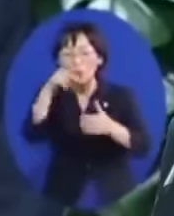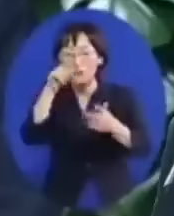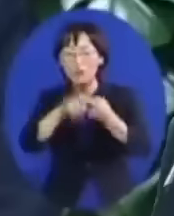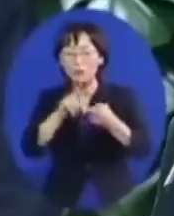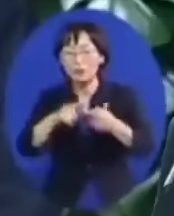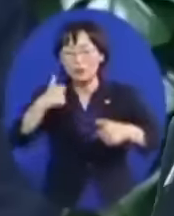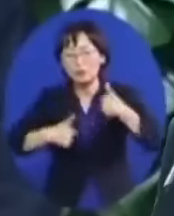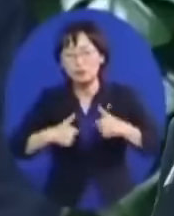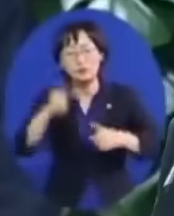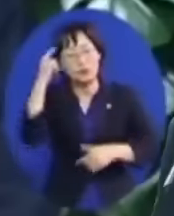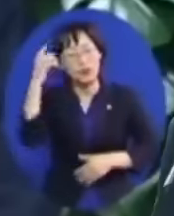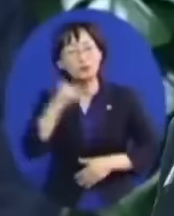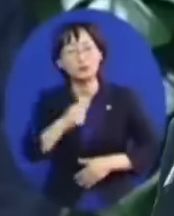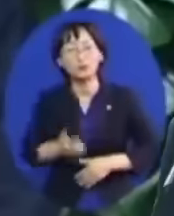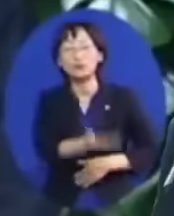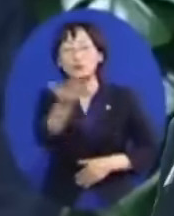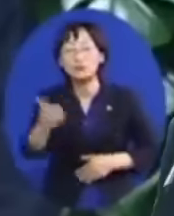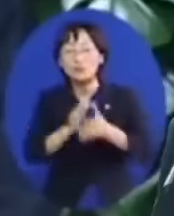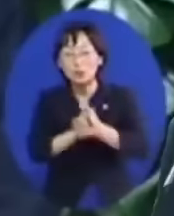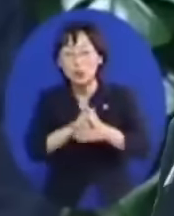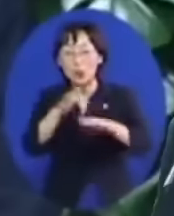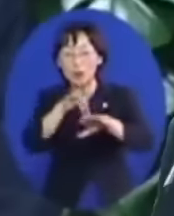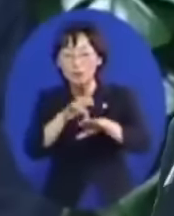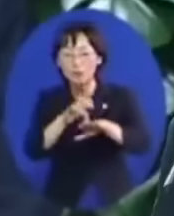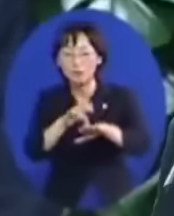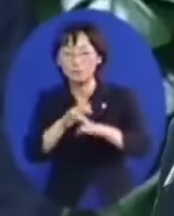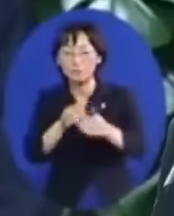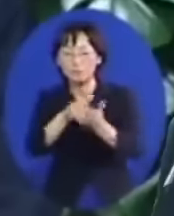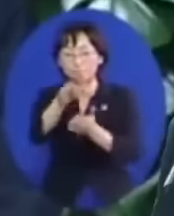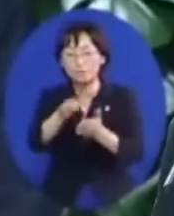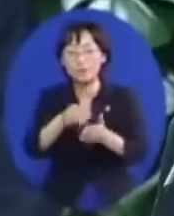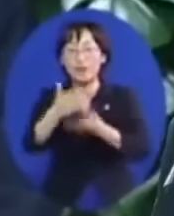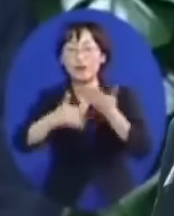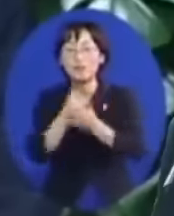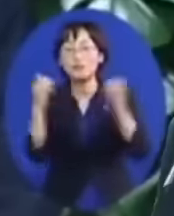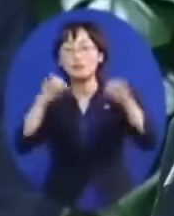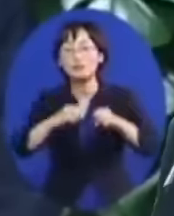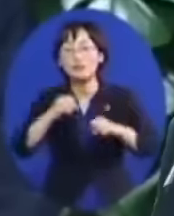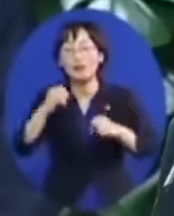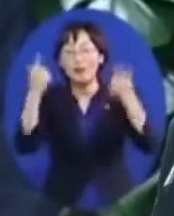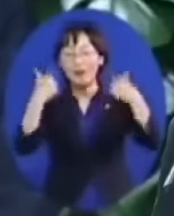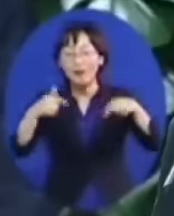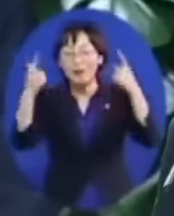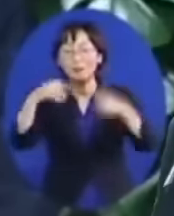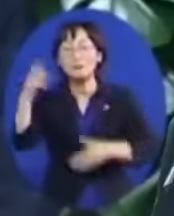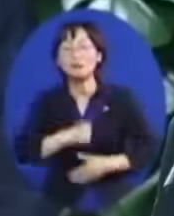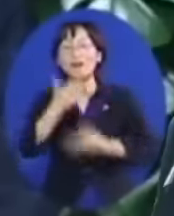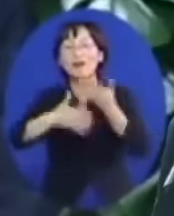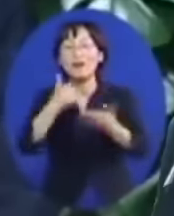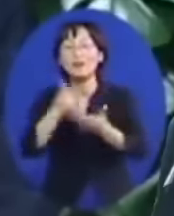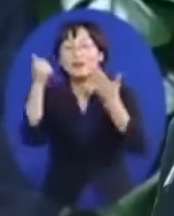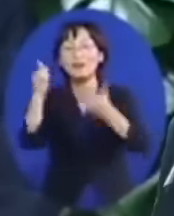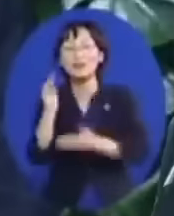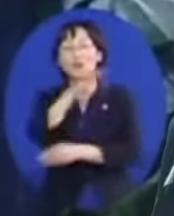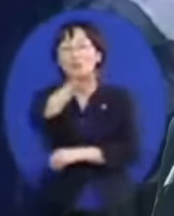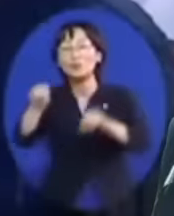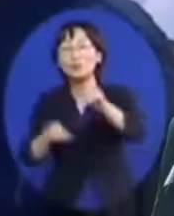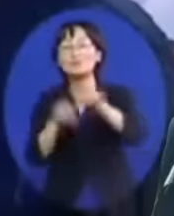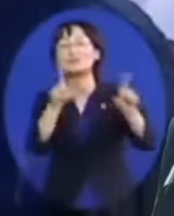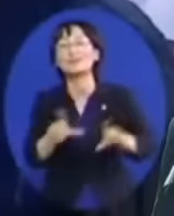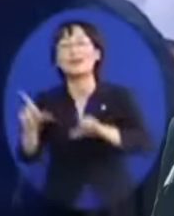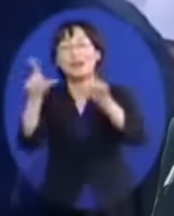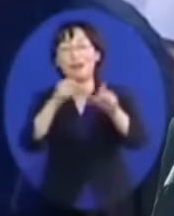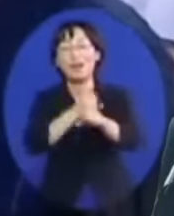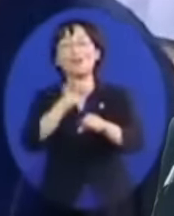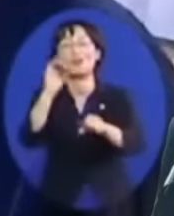것입니다. 우리는 기도해서 마귀의 신을 회파하고 하나님의 응답을 항상 받아서 하나님께 영광 돌리는 생활을 해야 되는